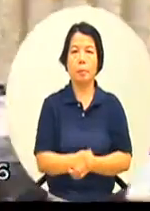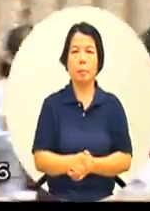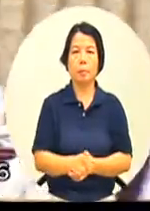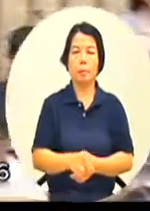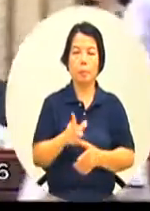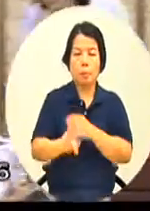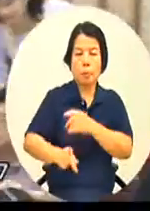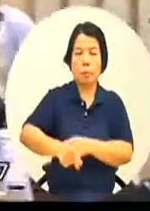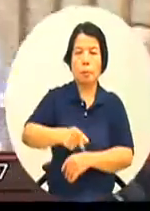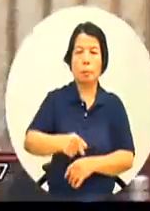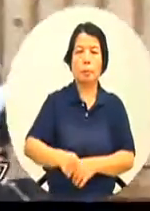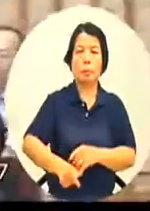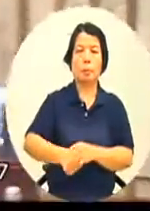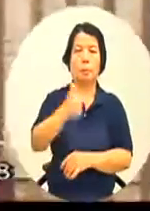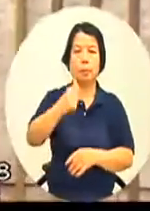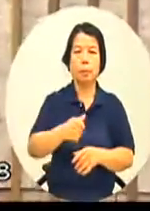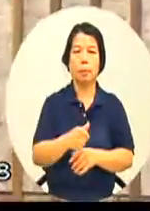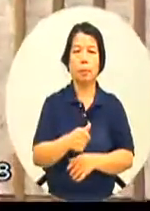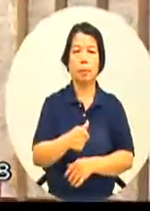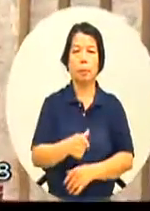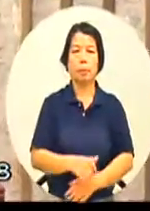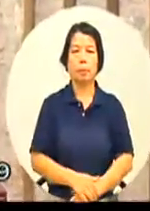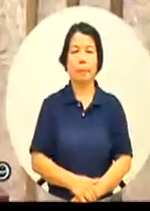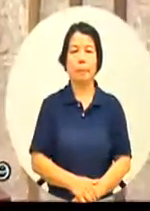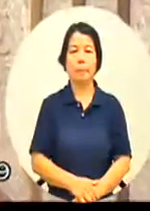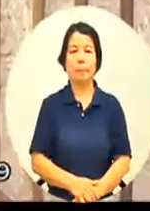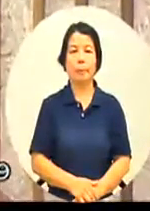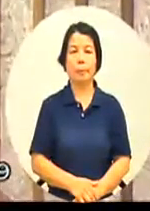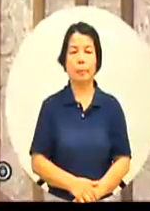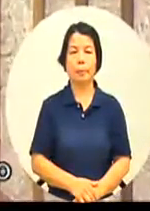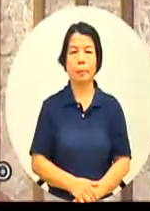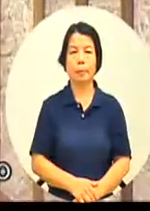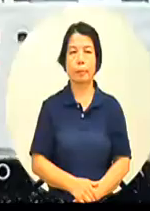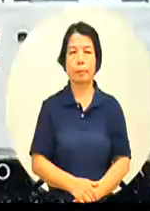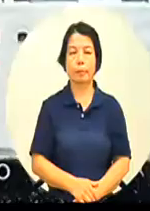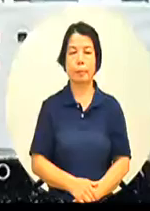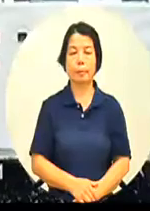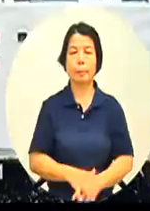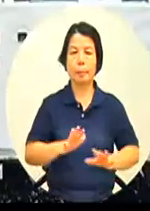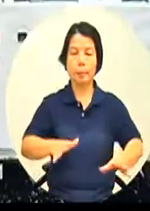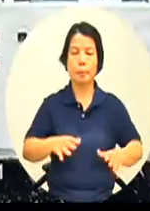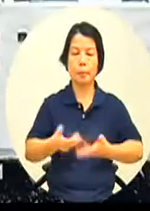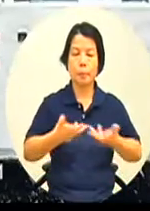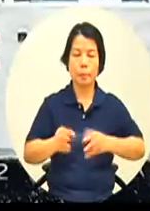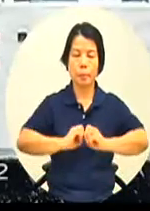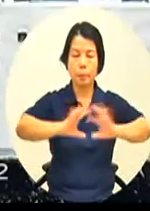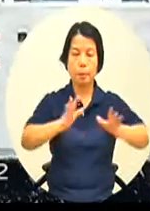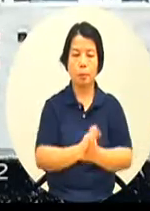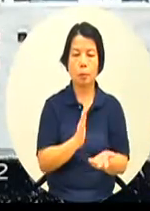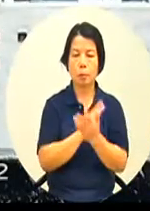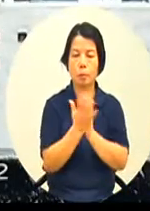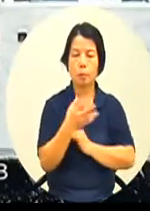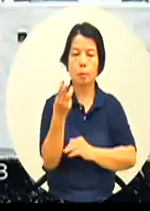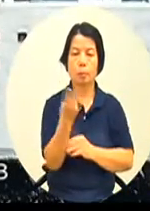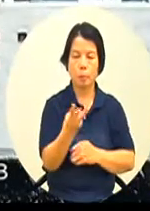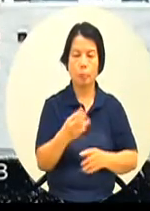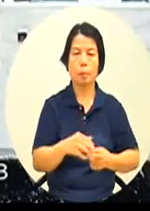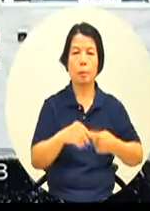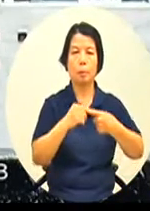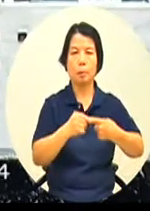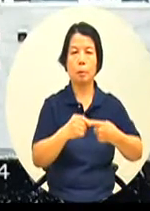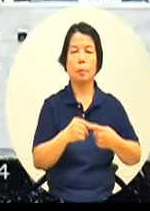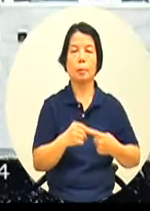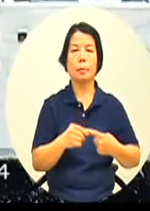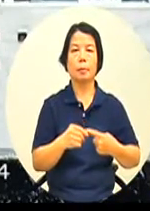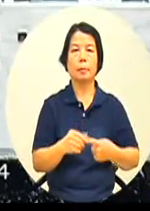长。柯佩青科长，好，谢谢。那今天的业务报告我分3大部分来给报告。首